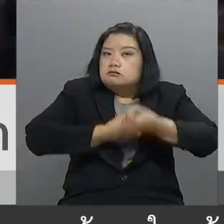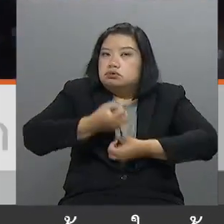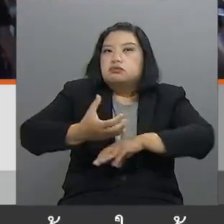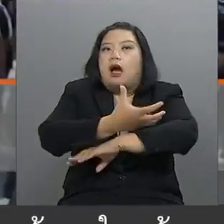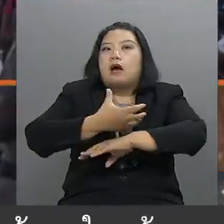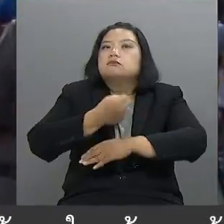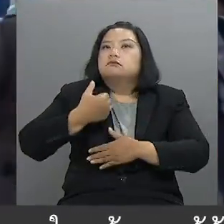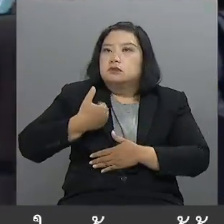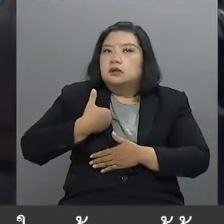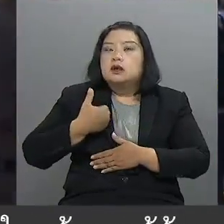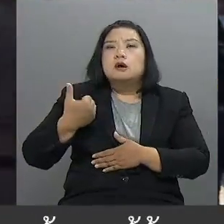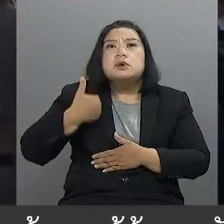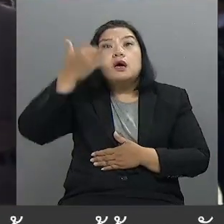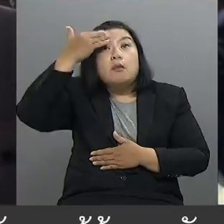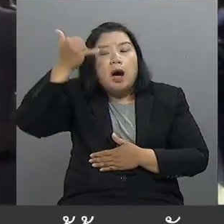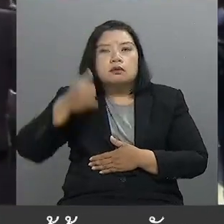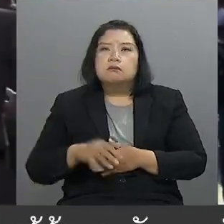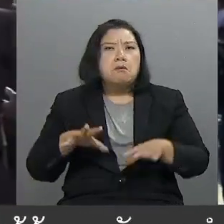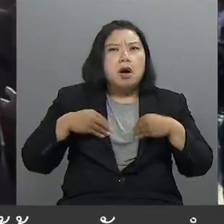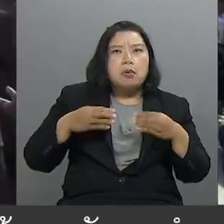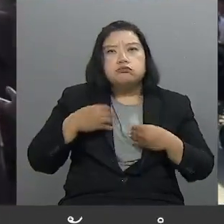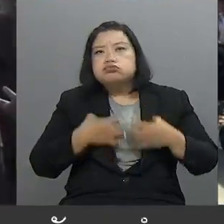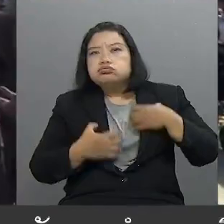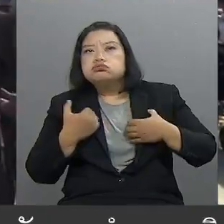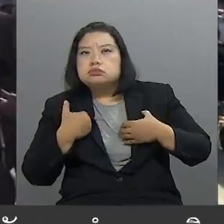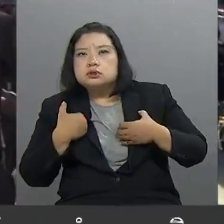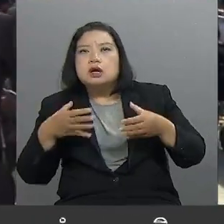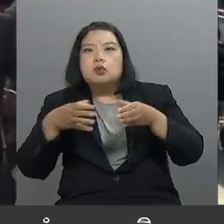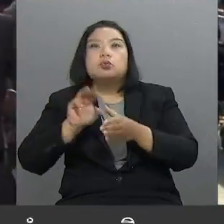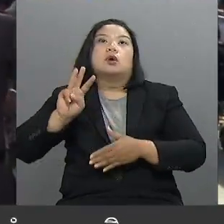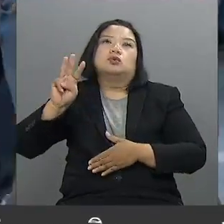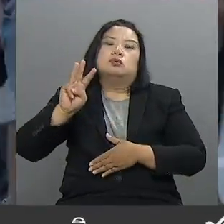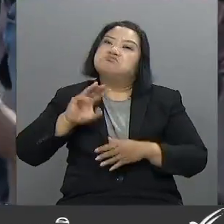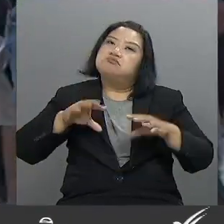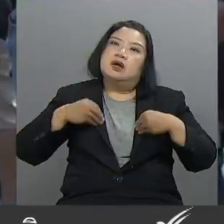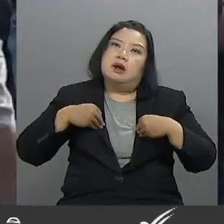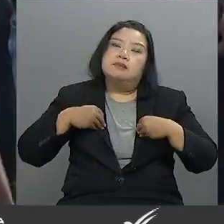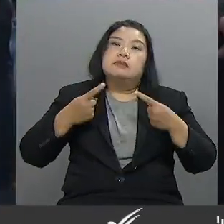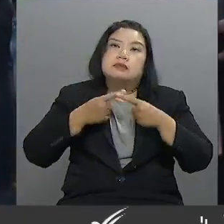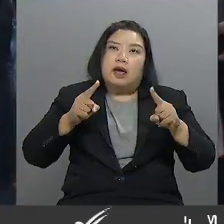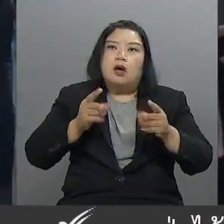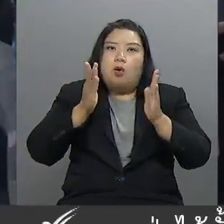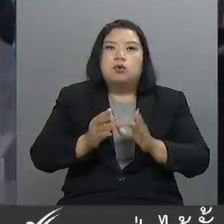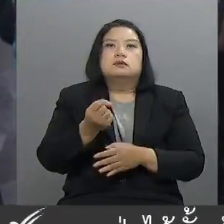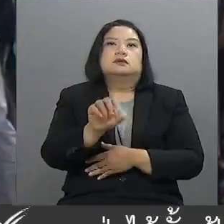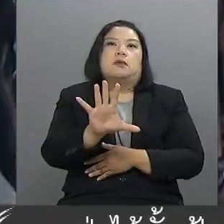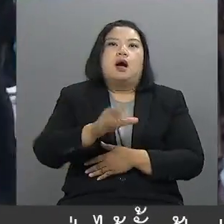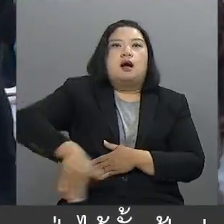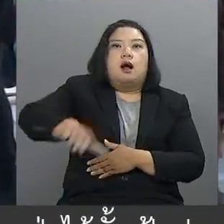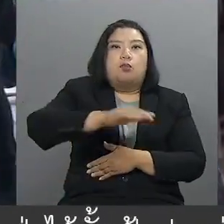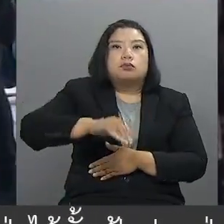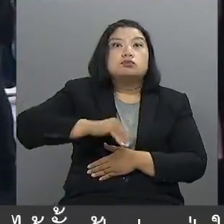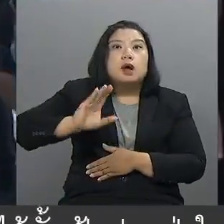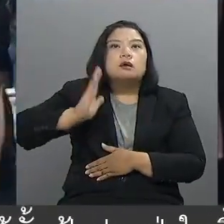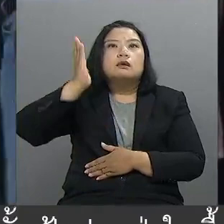มีหลายกลุ่มออกมาแสดงความไม่เห็นด้วยกับกลุ่มเยาวชนก็ตามสำหรับทั้ง 15คนเข้ารับทราบข้อกล่าวหาและ